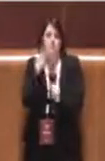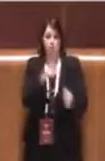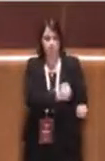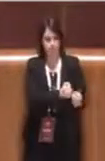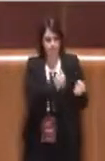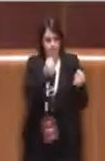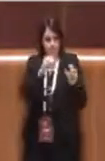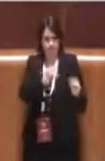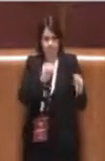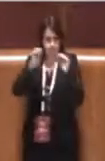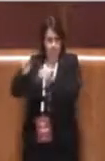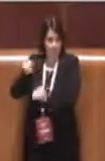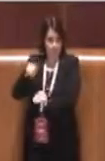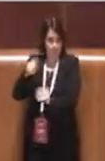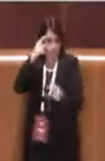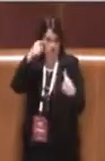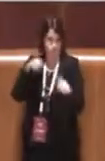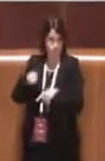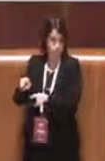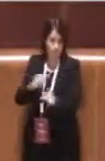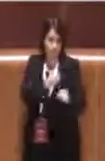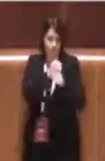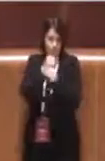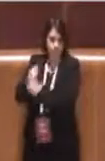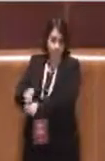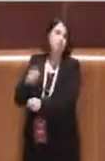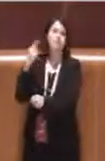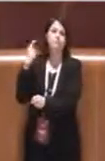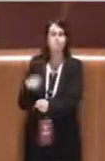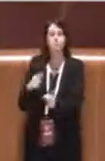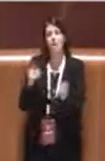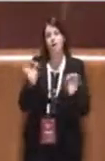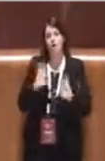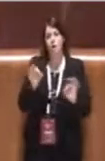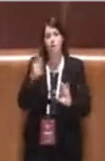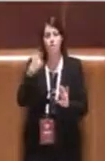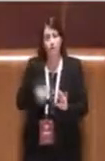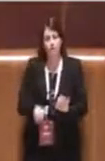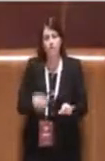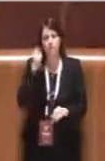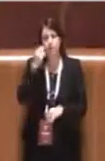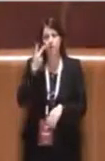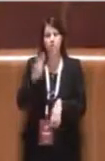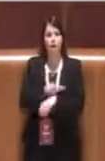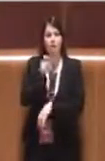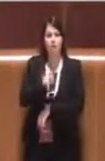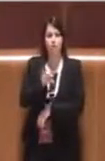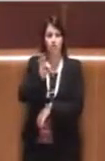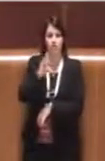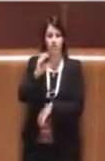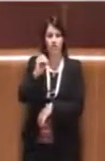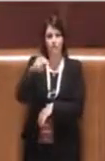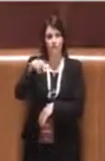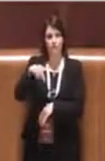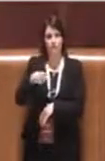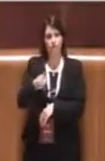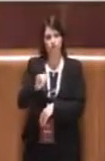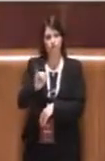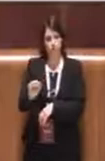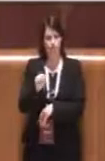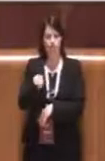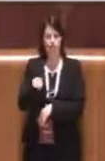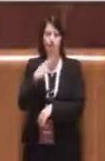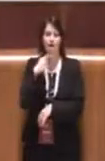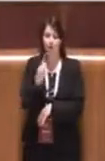perché, a mio avviso, giustamente, da parte dell'assessore Frongia c'è stata la richiesta